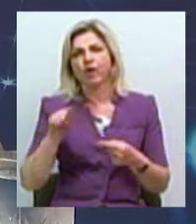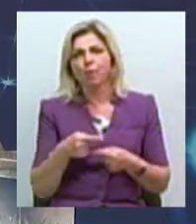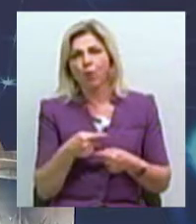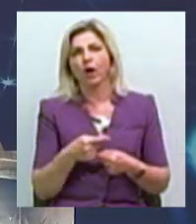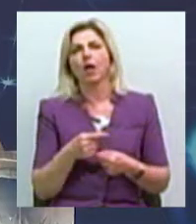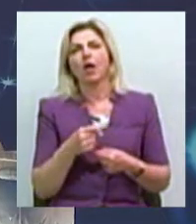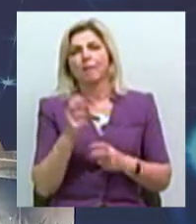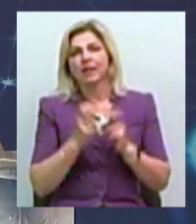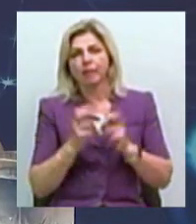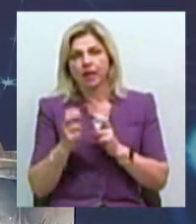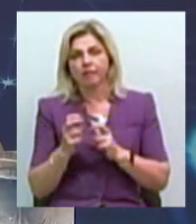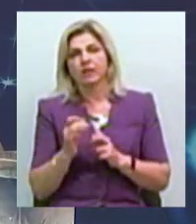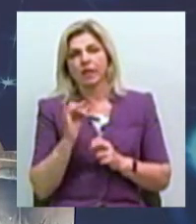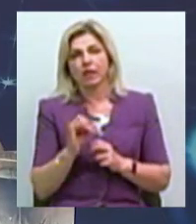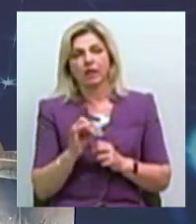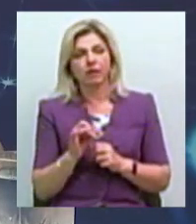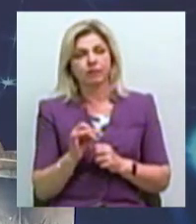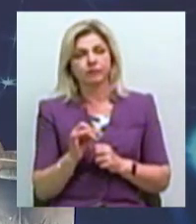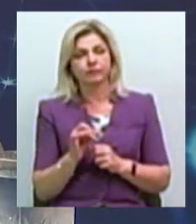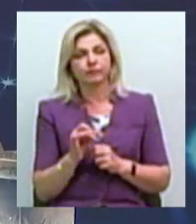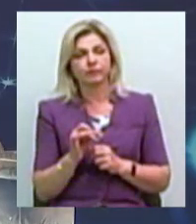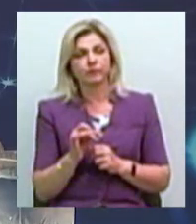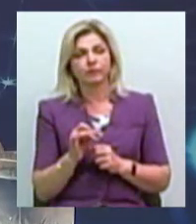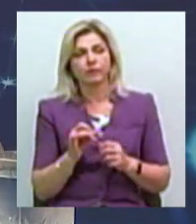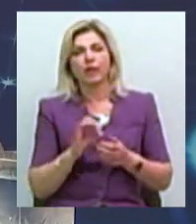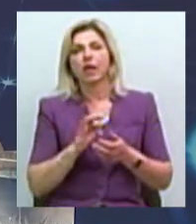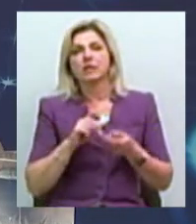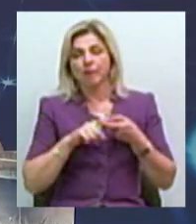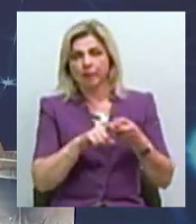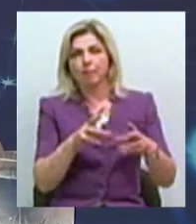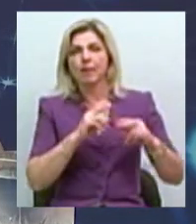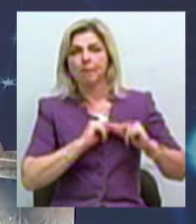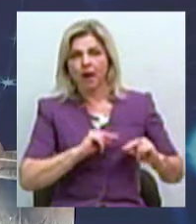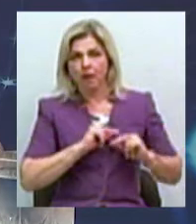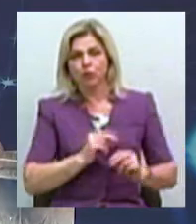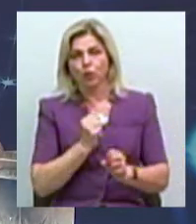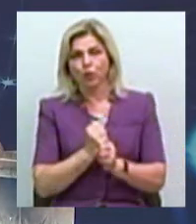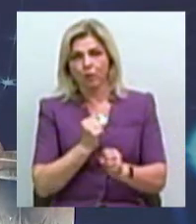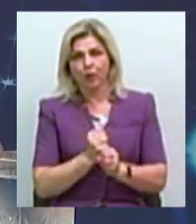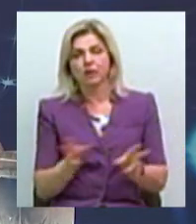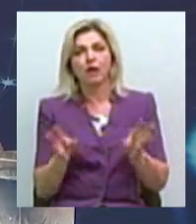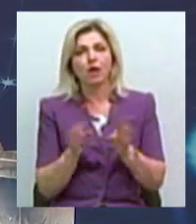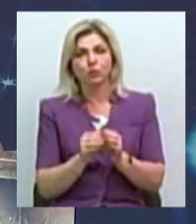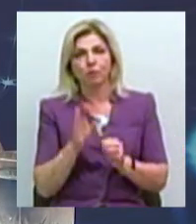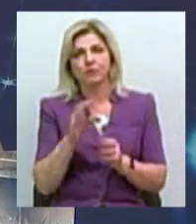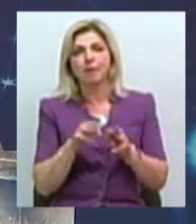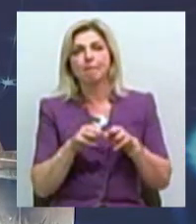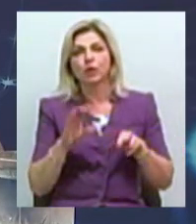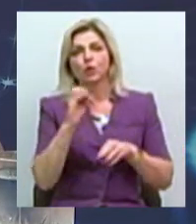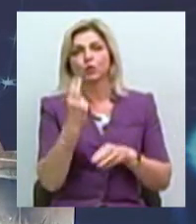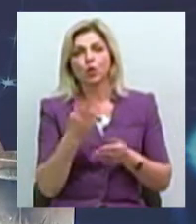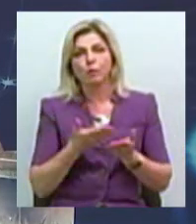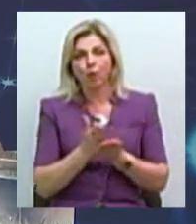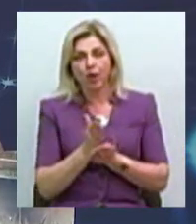надають такі послуги. І окрім цього, тісну співпрацю ще проводить разом з Мінсоцполітики, разом